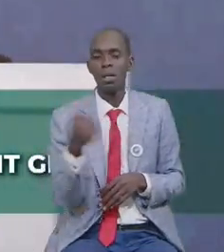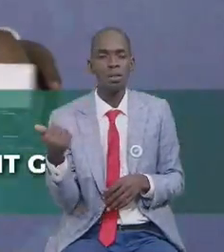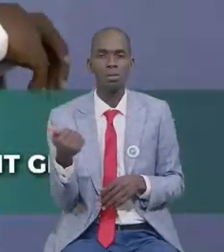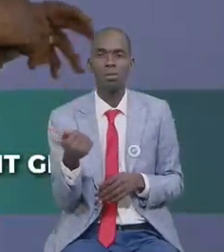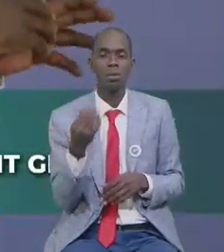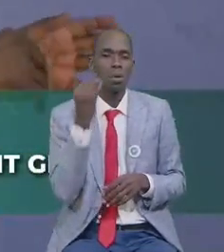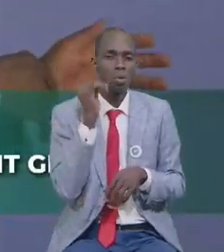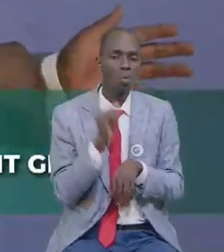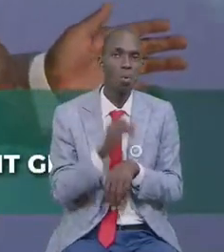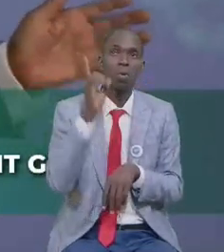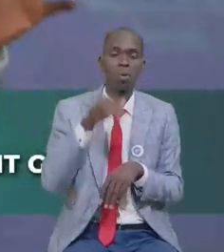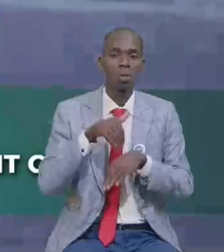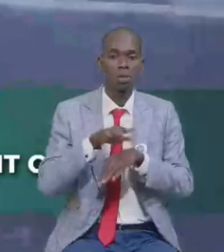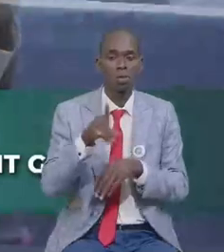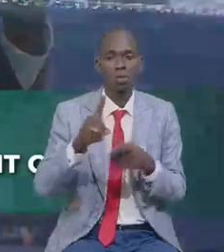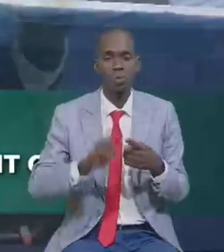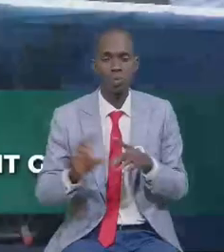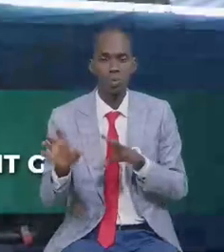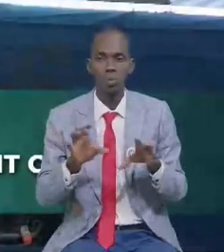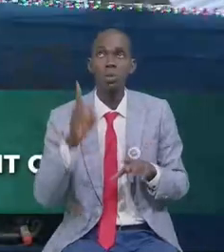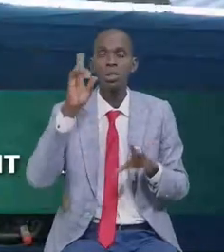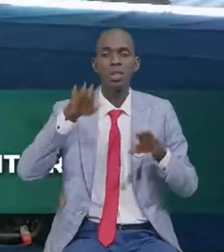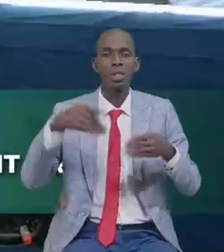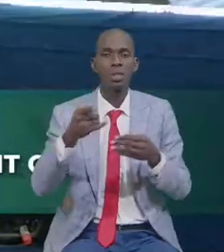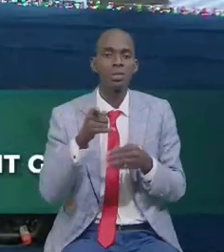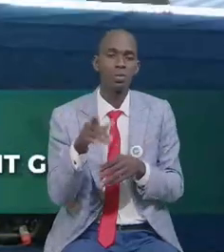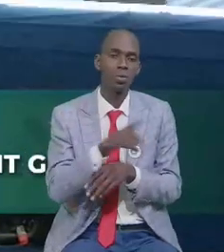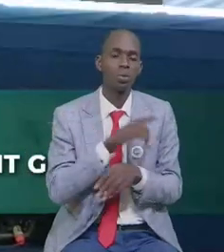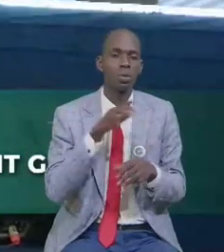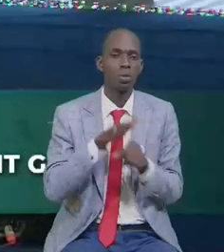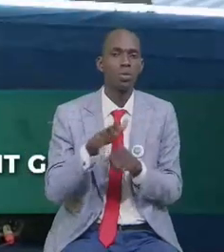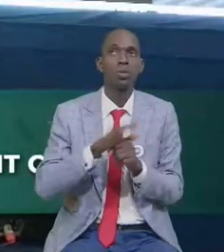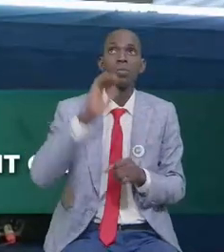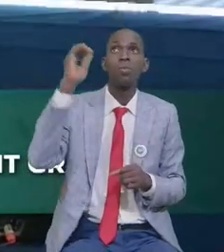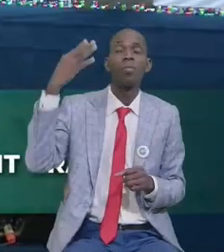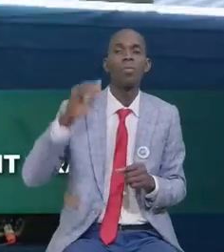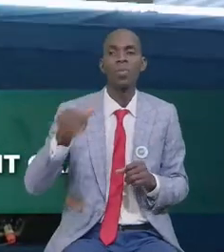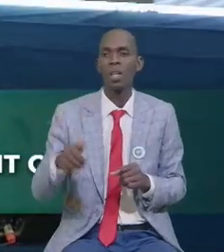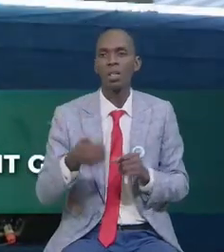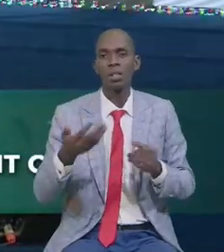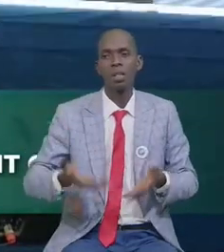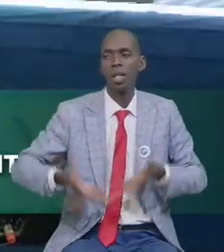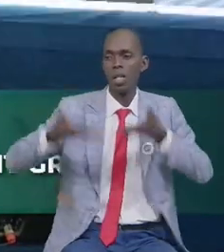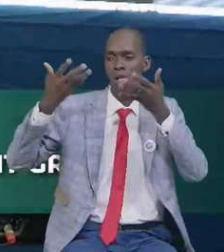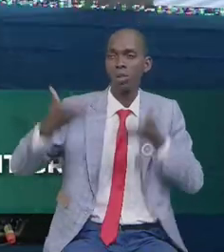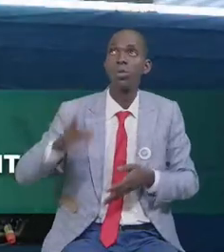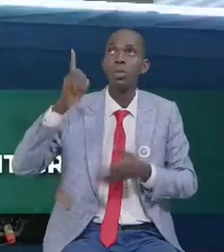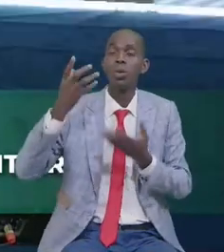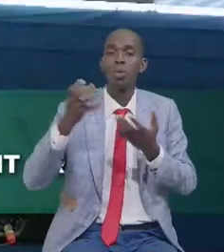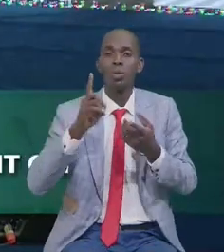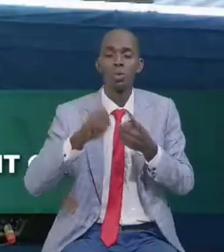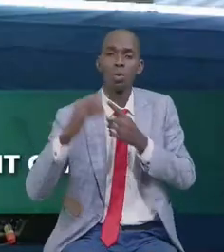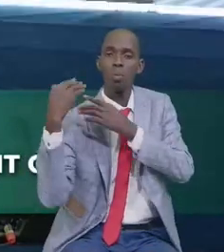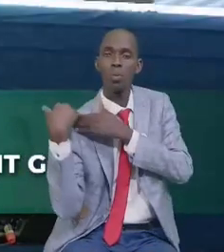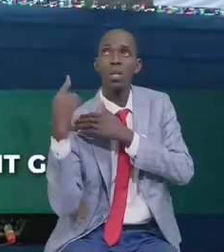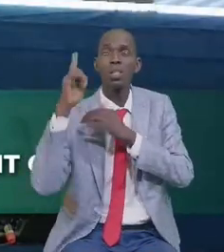une commission que Dieu te donne? Il y a la grâce suffisante qui accompagne. Est-ce qu'il y a un fardeau qu'il veut que tu portes? Il donne